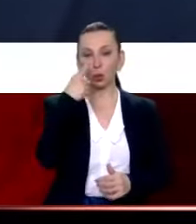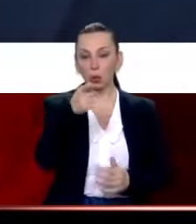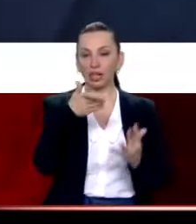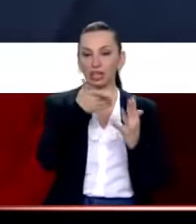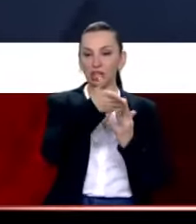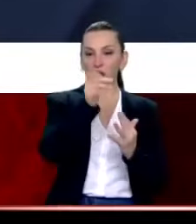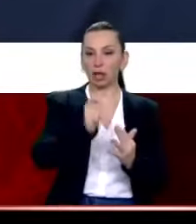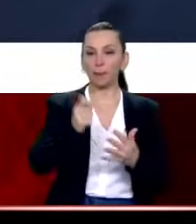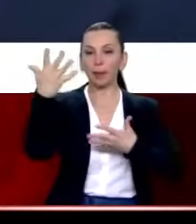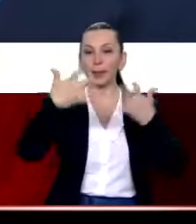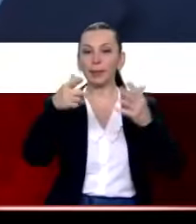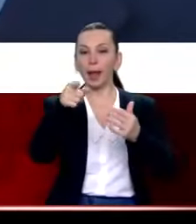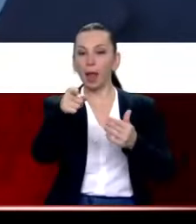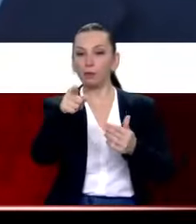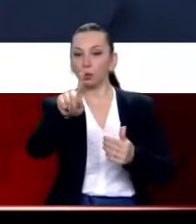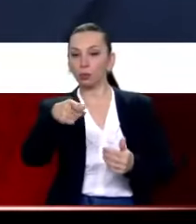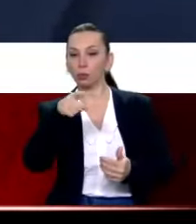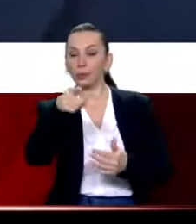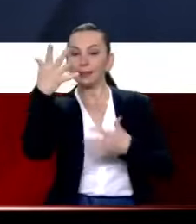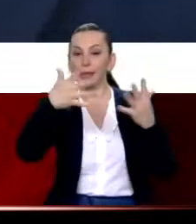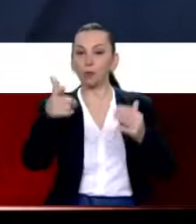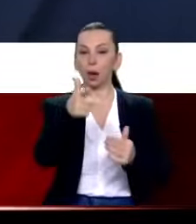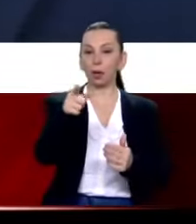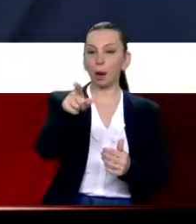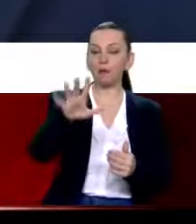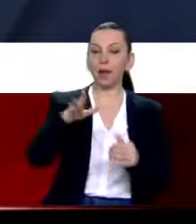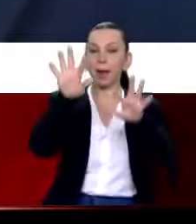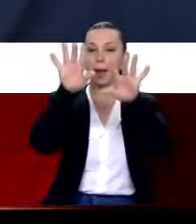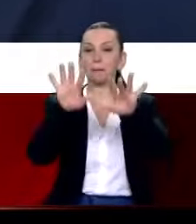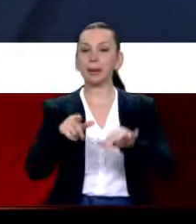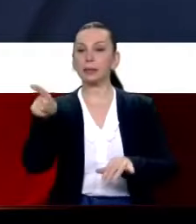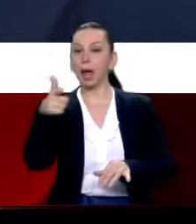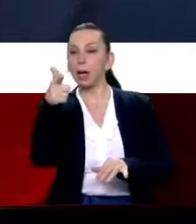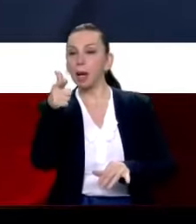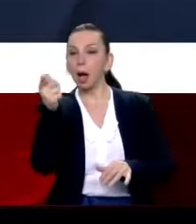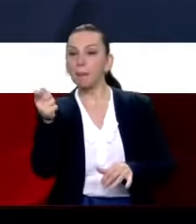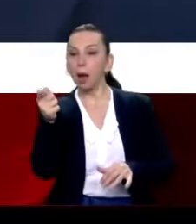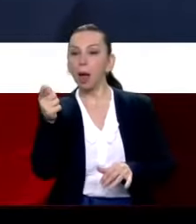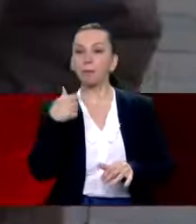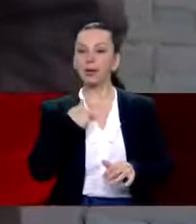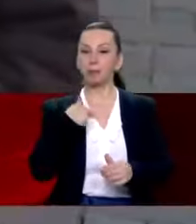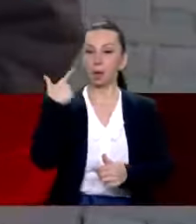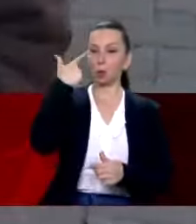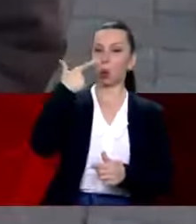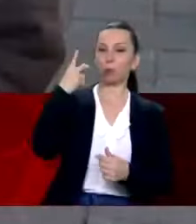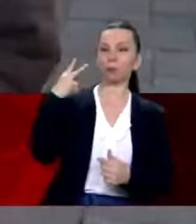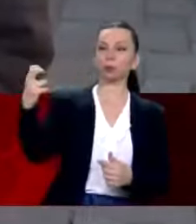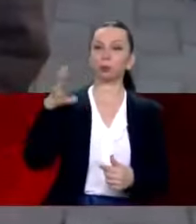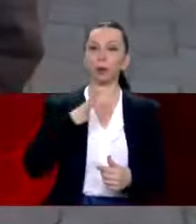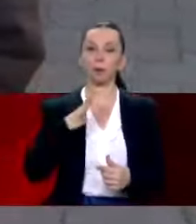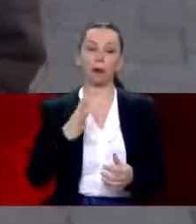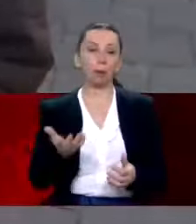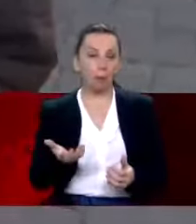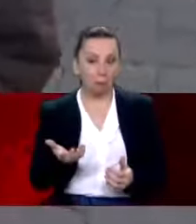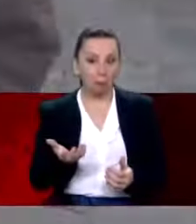yapıp televizyonunuza ulaşıp televizyonunuzun kamerasından ya da bilgisayarınızın kamerasından sizin görüntülerinizi alabilirler. Ama şimdi siz bizi bütün